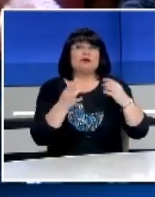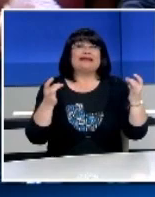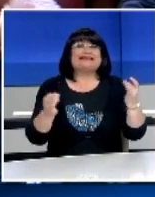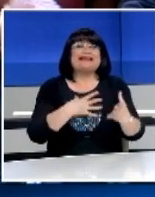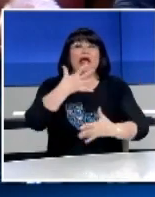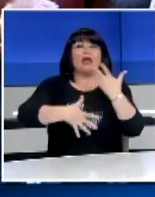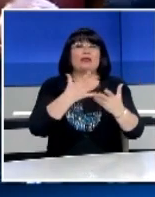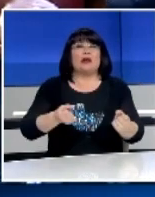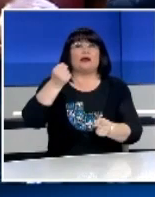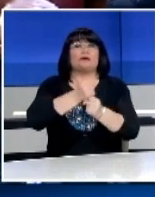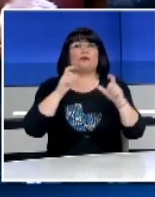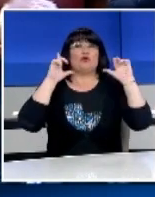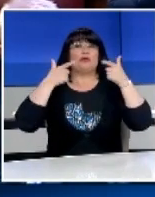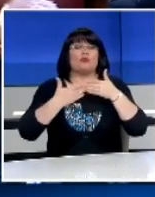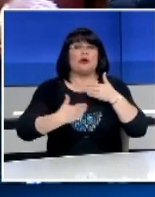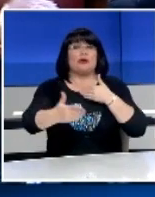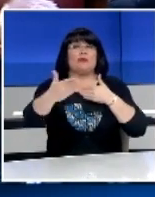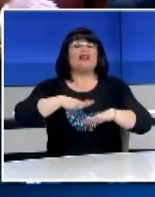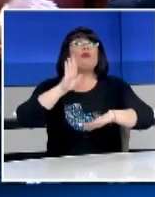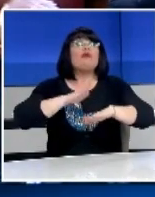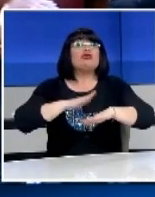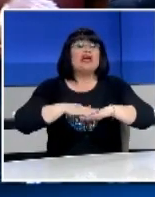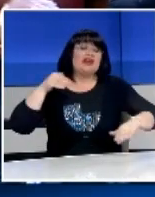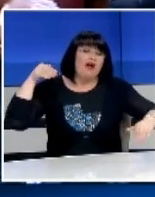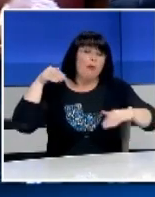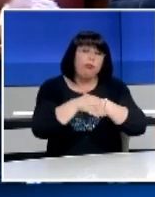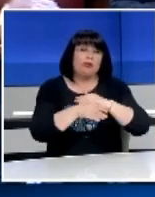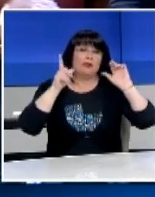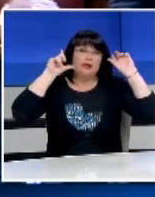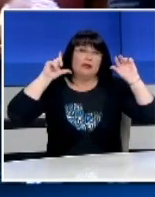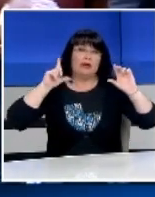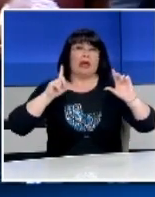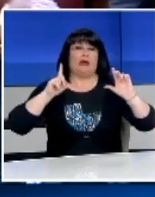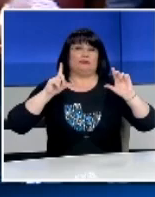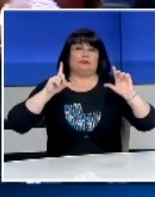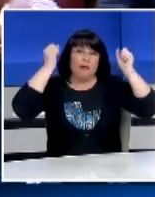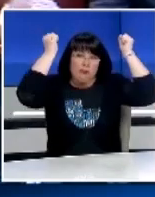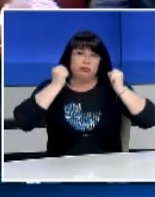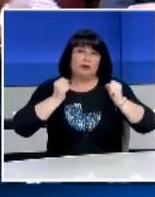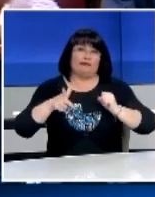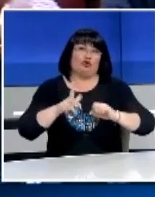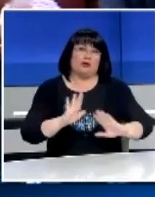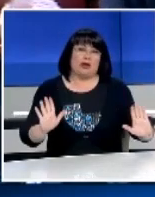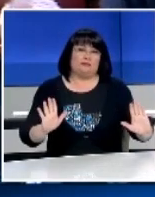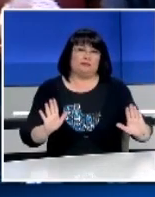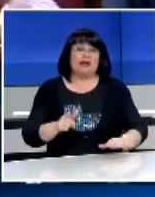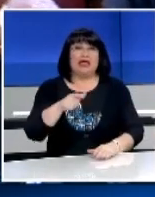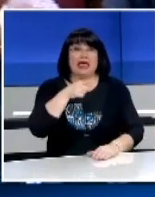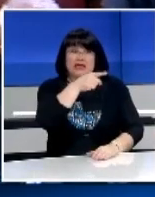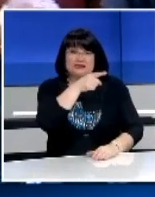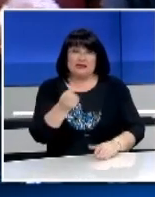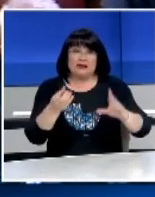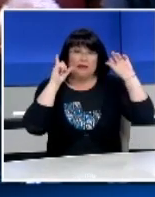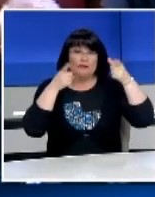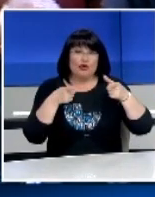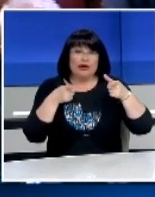της μεταπολίτευσης που έχουν ευθύνη για τη χρεοκοπία του τόπου. Και δεν έχετε πάρει ποτέ ως παράταξη συλλογικά και εσείς